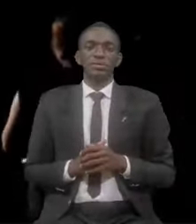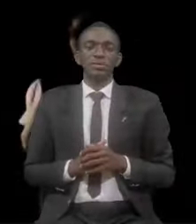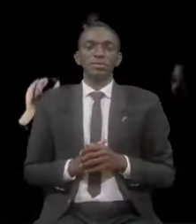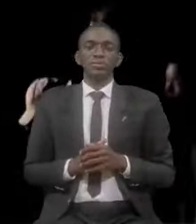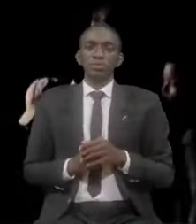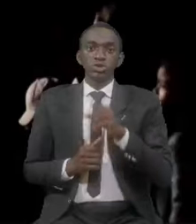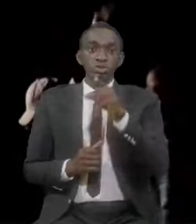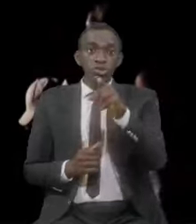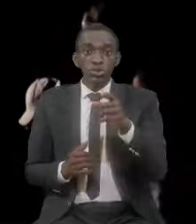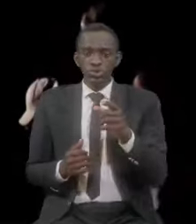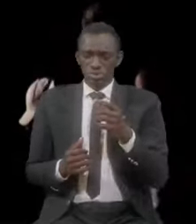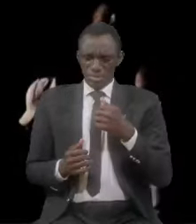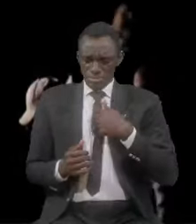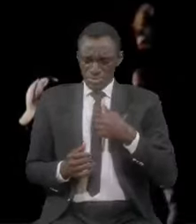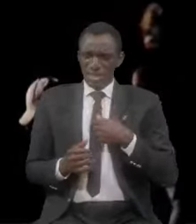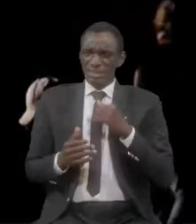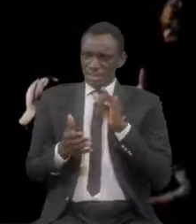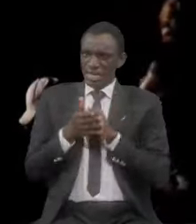je suis ce quiconque là.